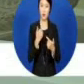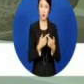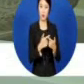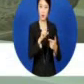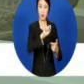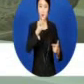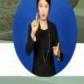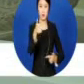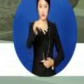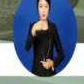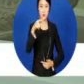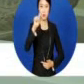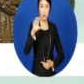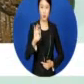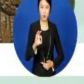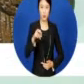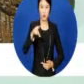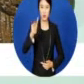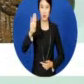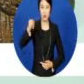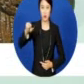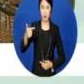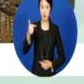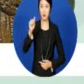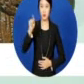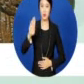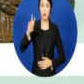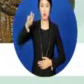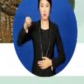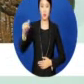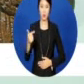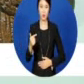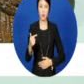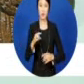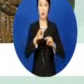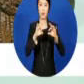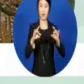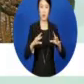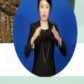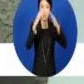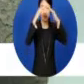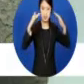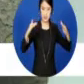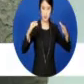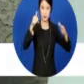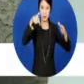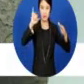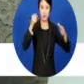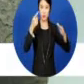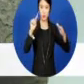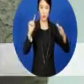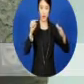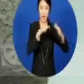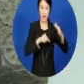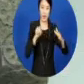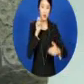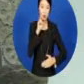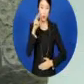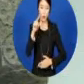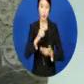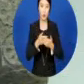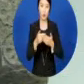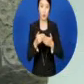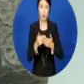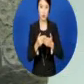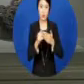안초궁, 사분암문, 각종 목각 용도와 지붕의 기와 속에 심은된 다양한 용 문양 기와 등이